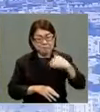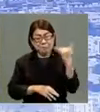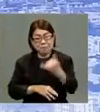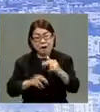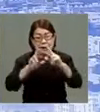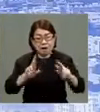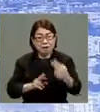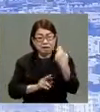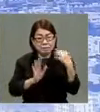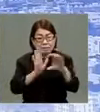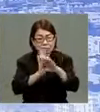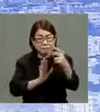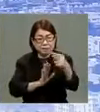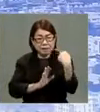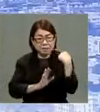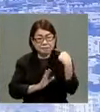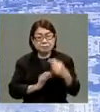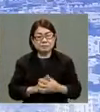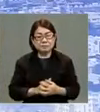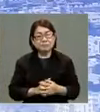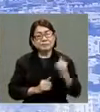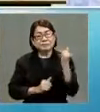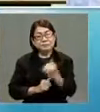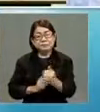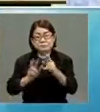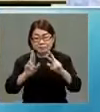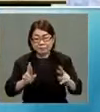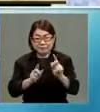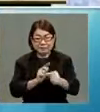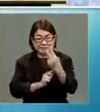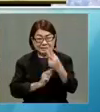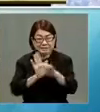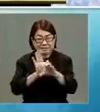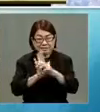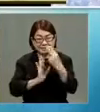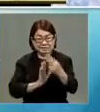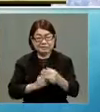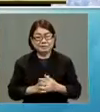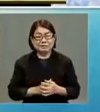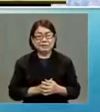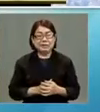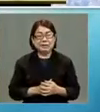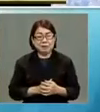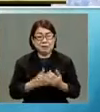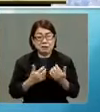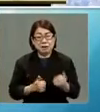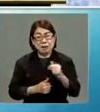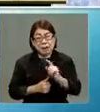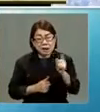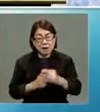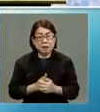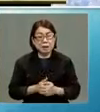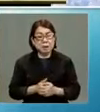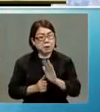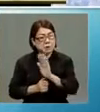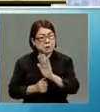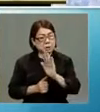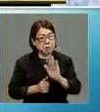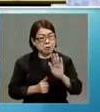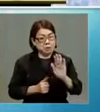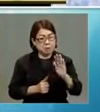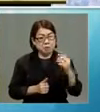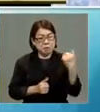ตมาเรื่องผู้บริการนะครับก็ไปรับบริการนะครับตอนนี้ได้ข่าวว่าทุกกิจกรรมนะครับพยายามตั้งจุดเช็ค